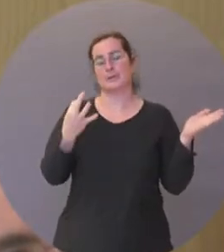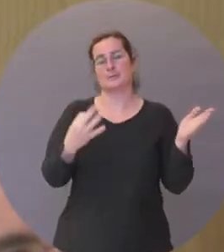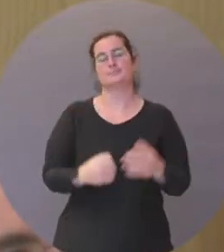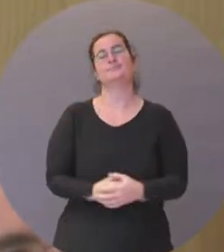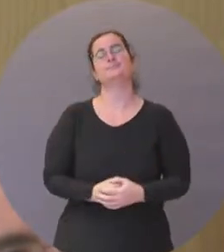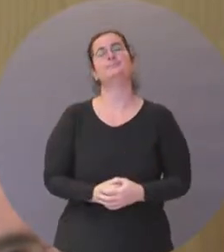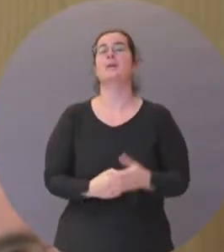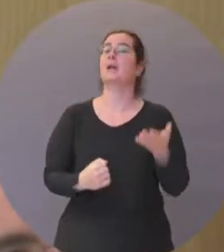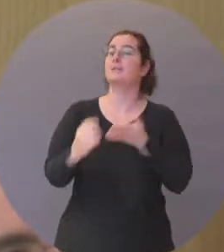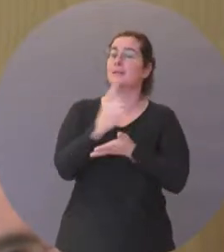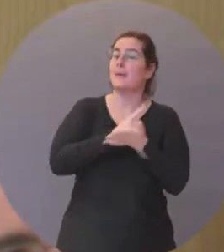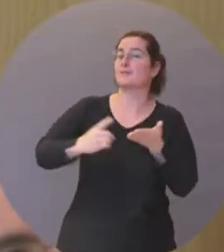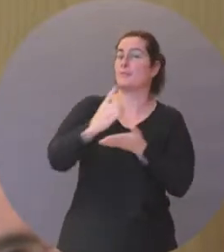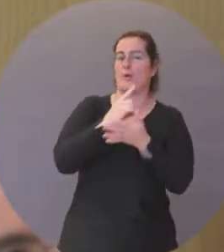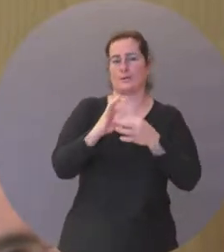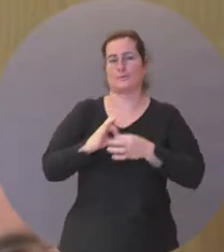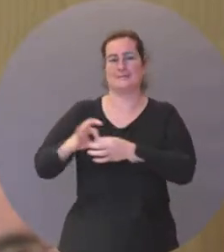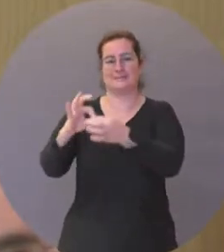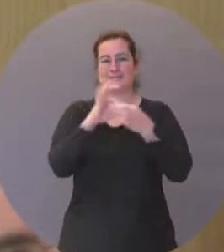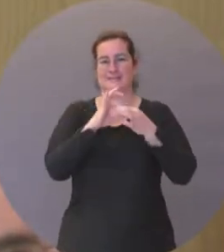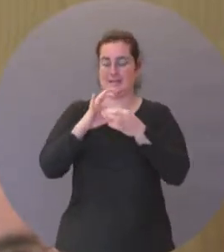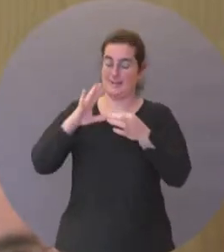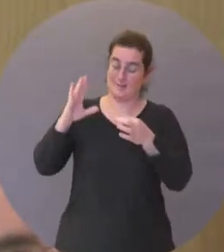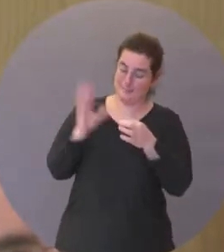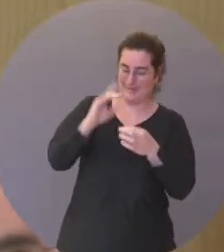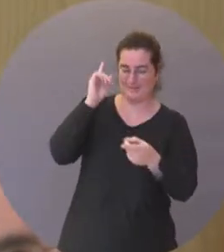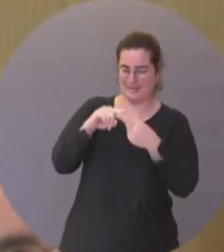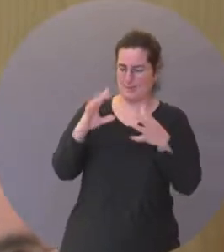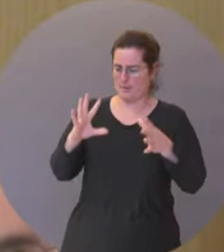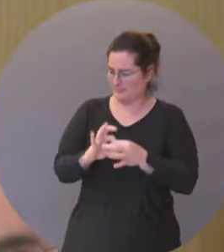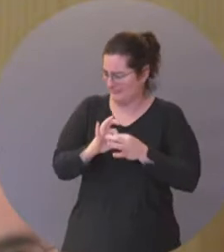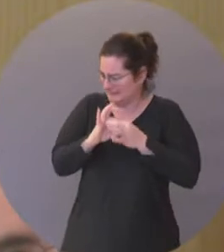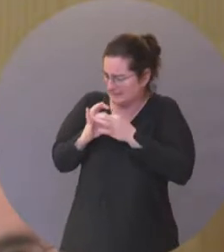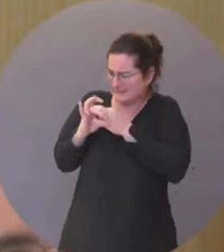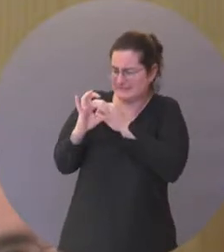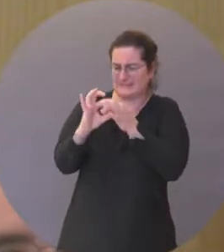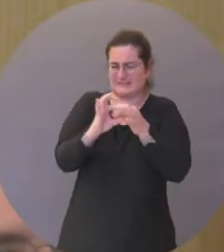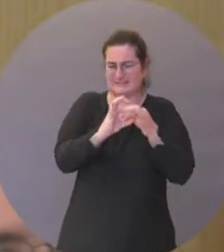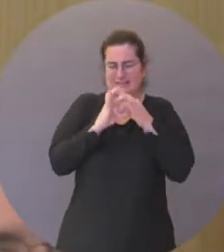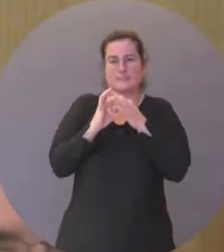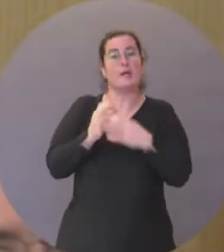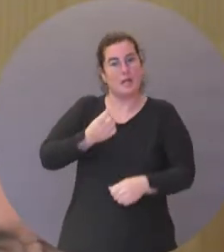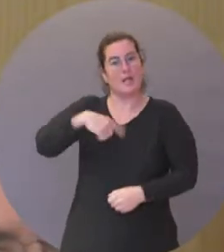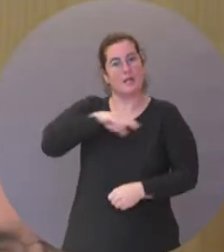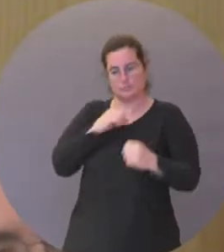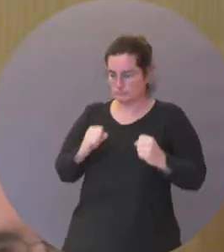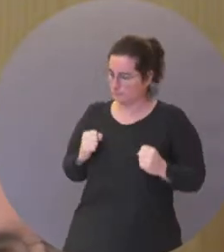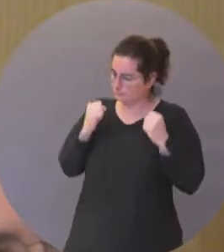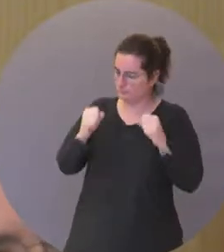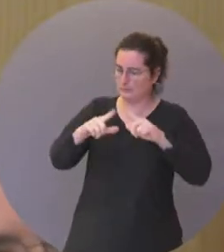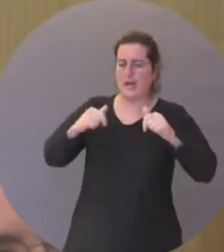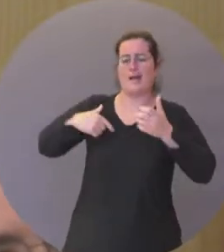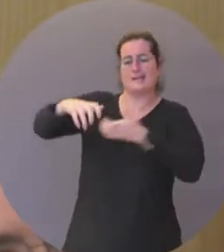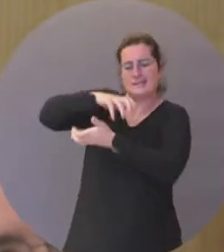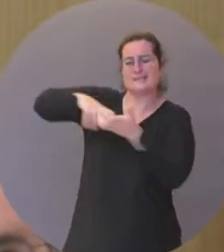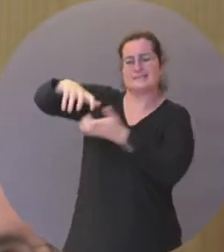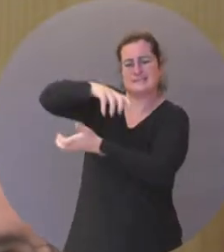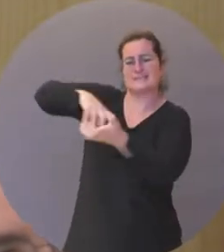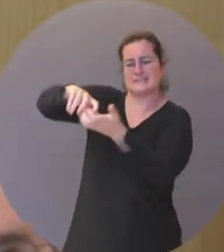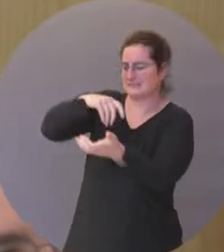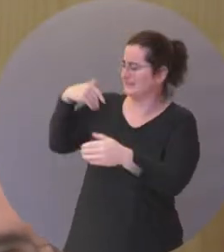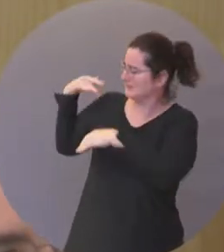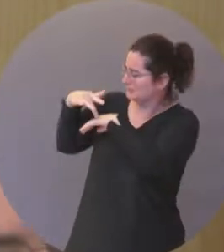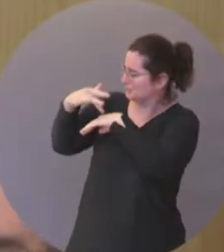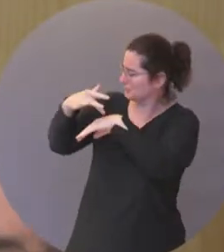et la collectivité des solidarités et en matière de solidarité nous avons été au rendez-vous des différentes crises rencontrées ces dernières années